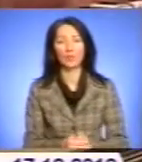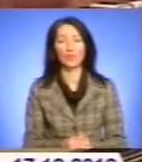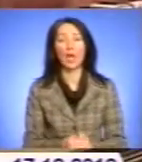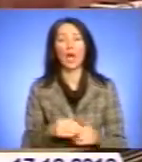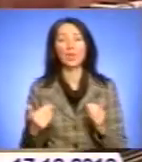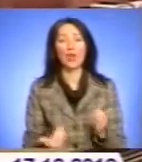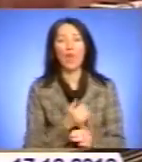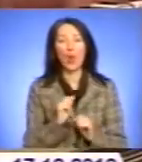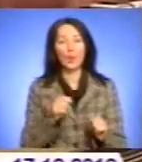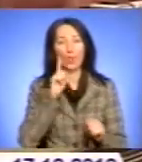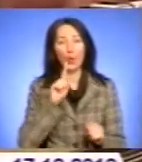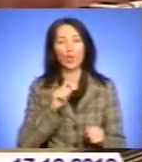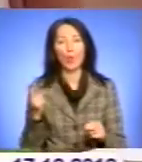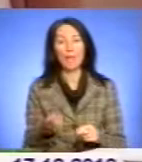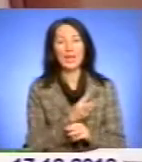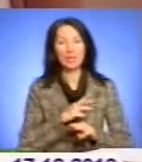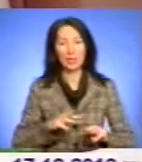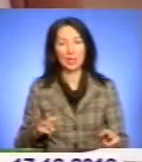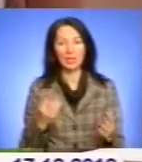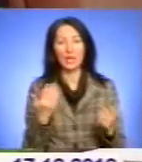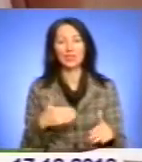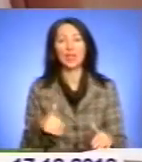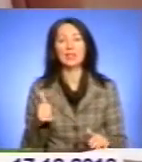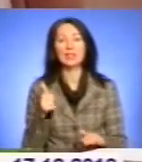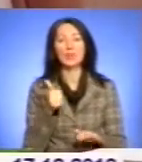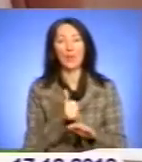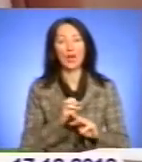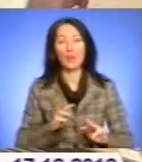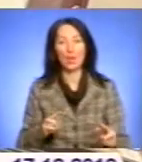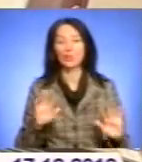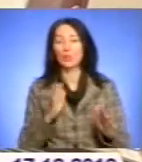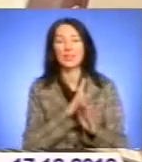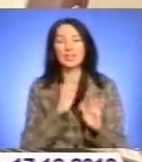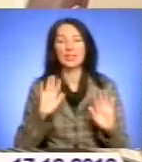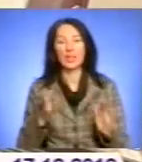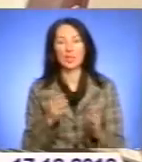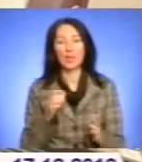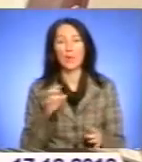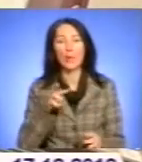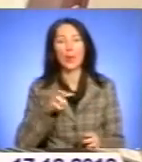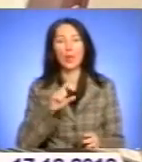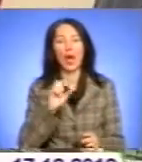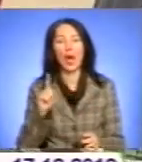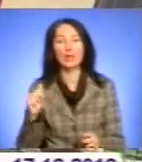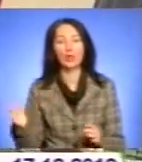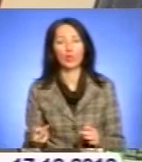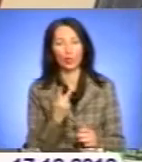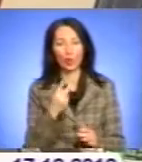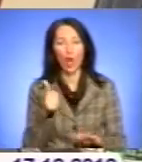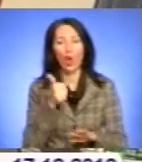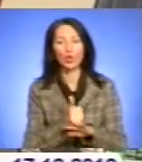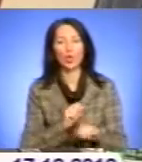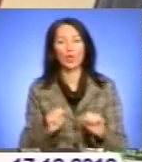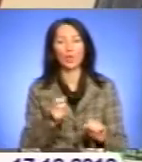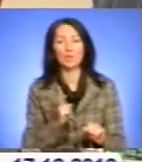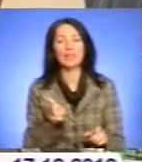Новий уряд поки що без міністрів, однак вже із прем'єром. Несподіванки не сталося. Микола Азаров вдруге очолив уряд. А от з ким працюватиме у